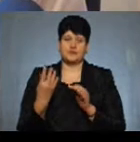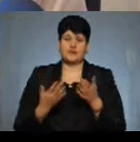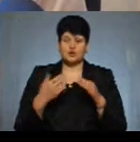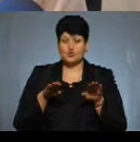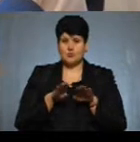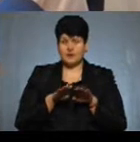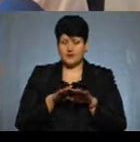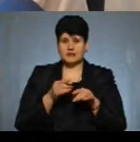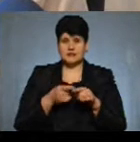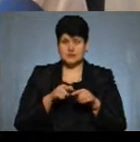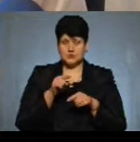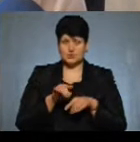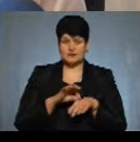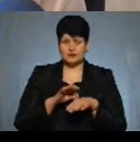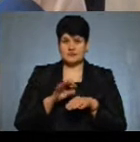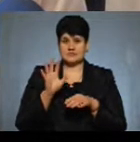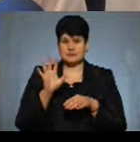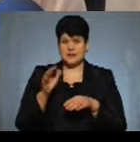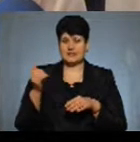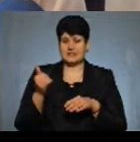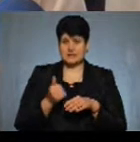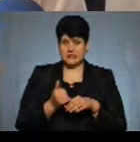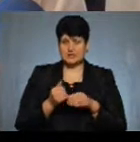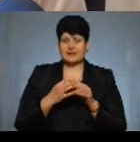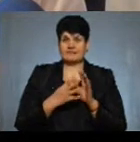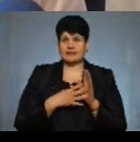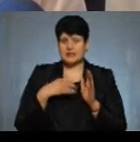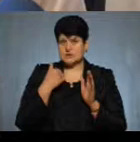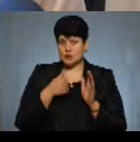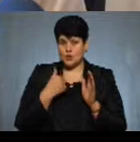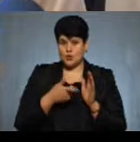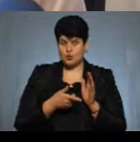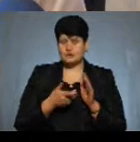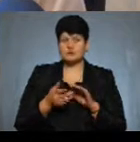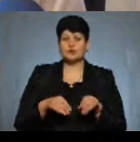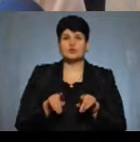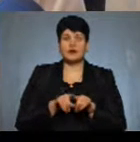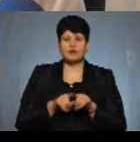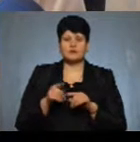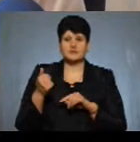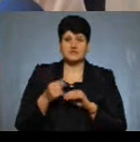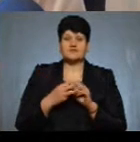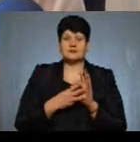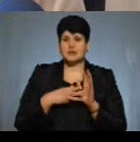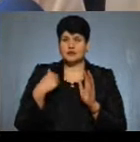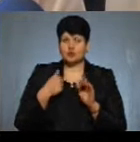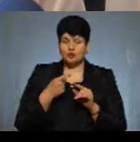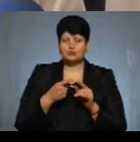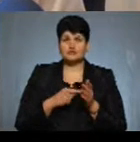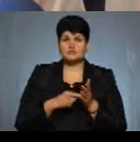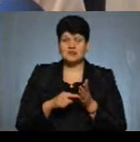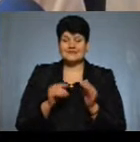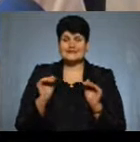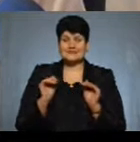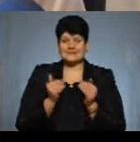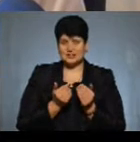Якщо порівняти цю захворюваність за п'ятий тиждень 2019 року з аналогічним тижнем 2018 року, то